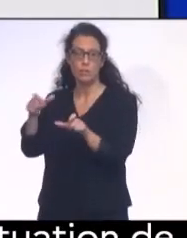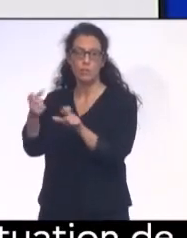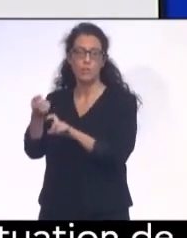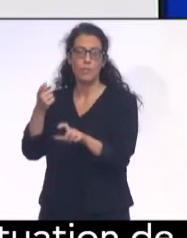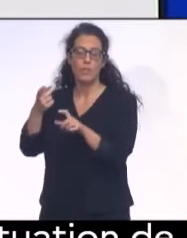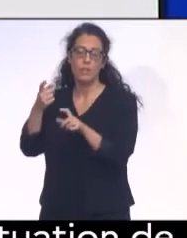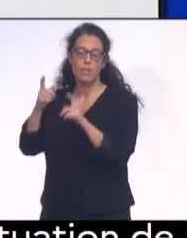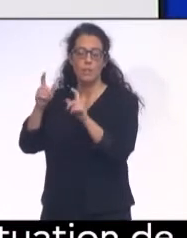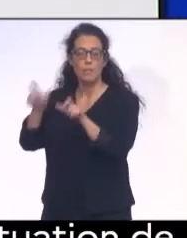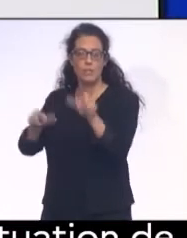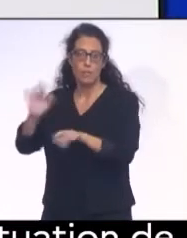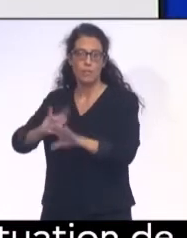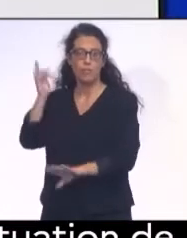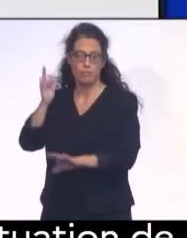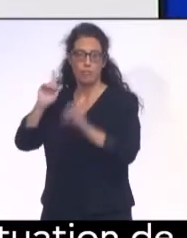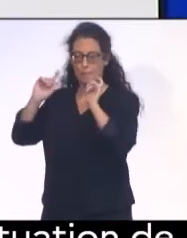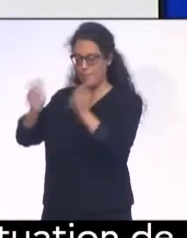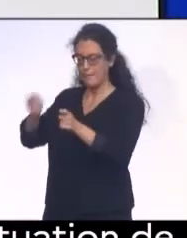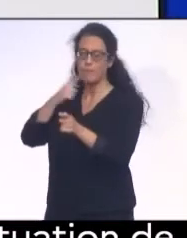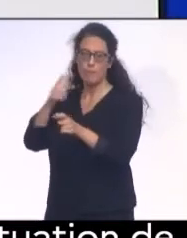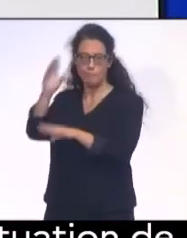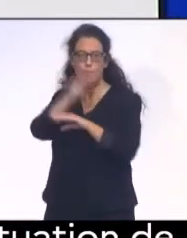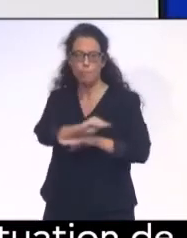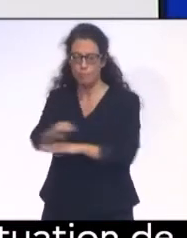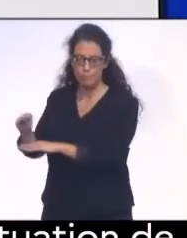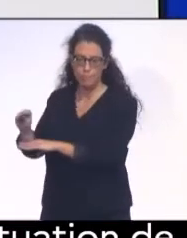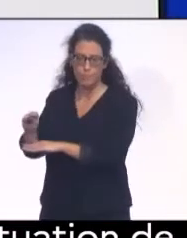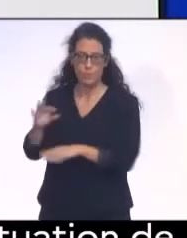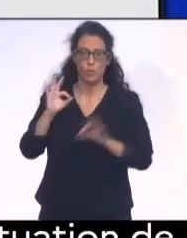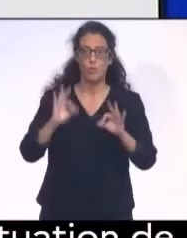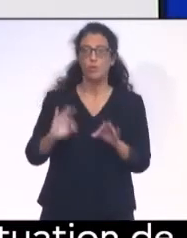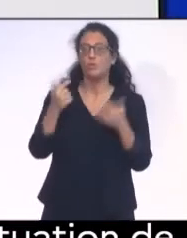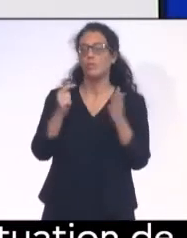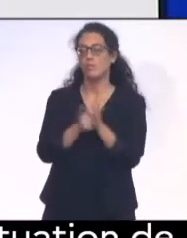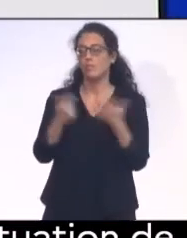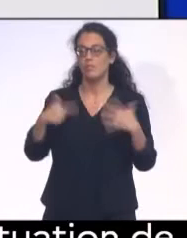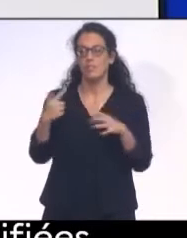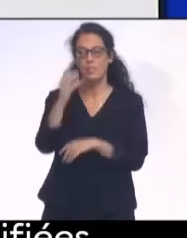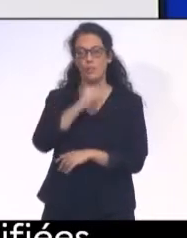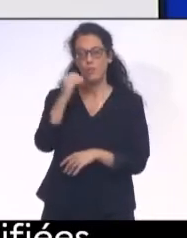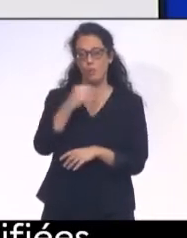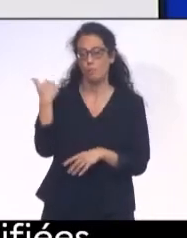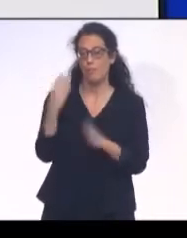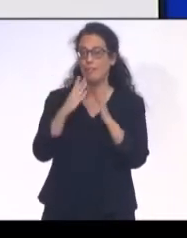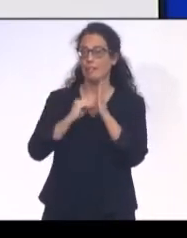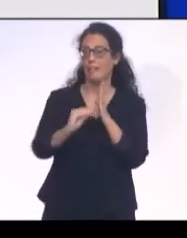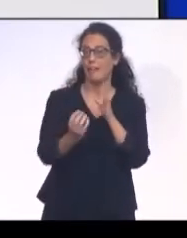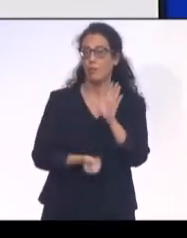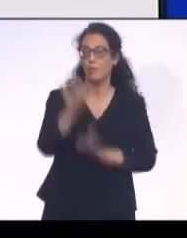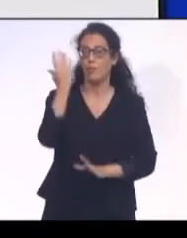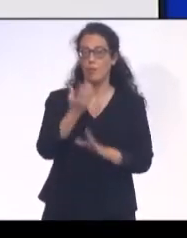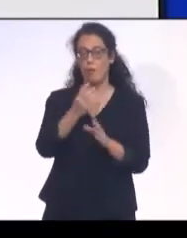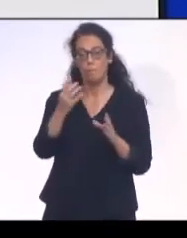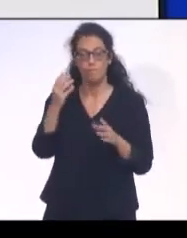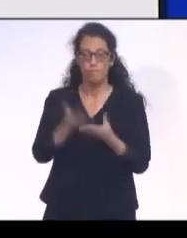2020. L'état d'urgence sanitaire a été rétabli par décret le 17 octobre face à la reprise de l'épidémie. Dans le cadre du projet